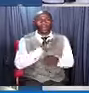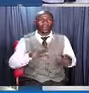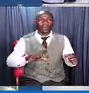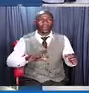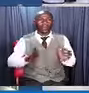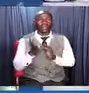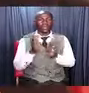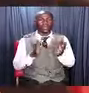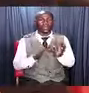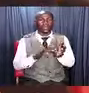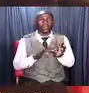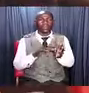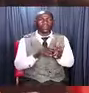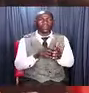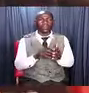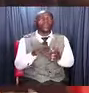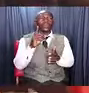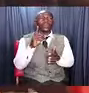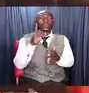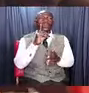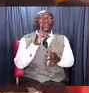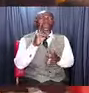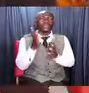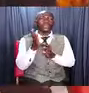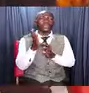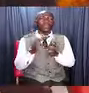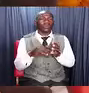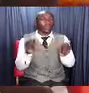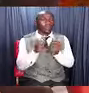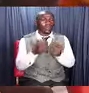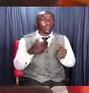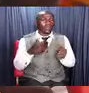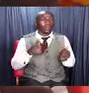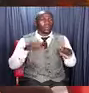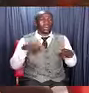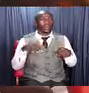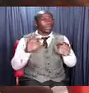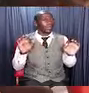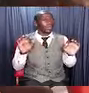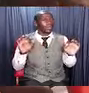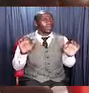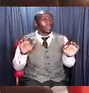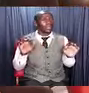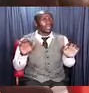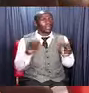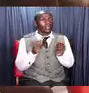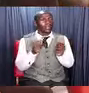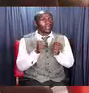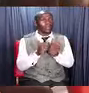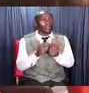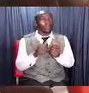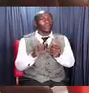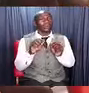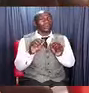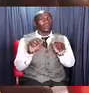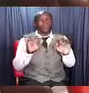wenyewe sisi. The one who enabled us is the Lord Jesus. Yesu alisema ninyi bila mimi hamwezi kufanya kitu. Jesus said without me you can't do anything. Bila mimi hamwezi